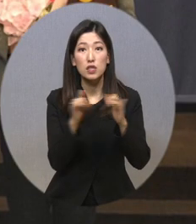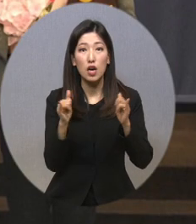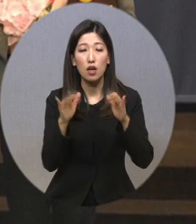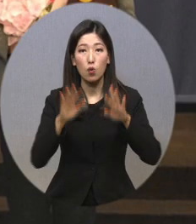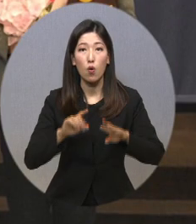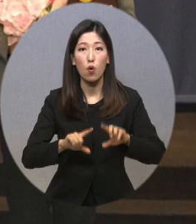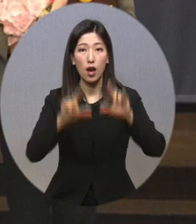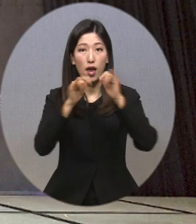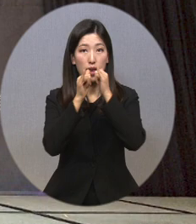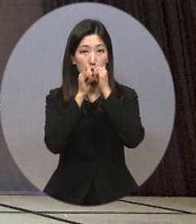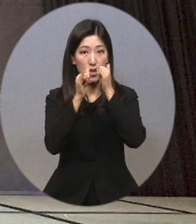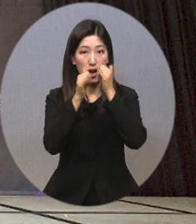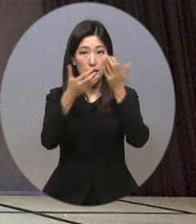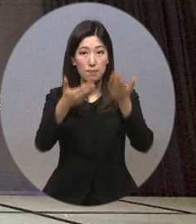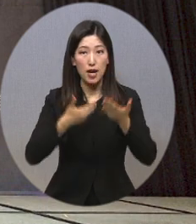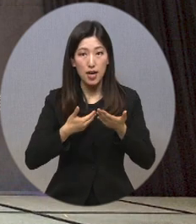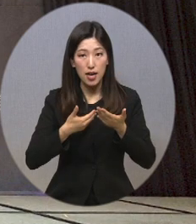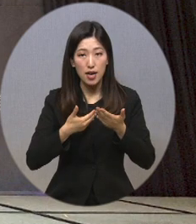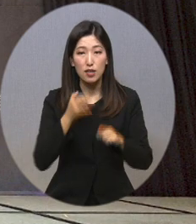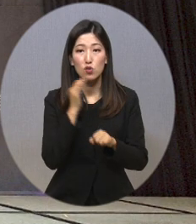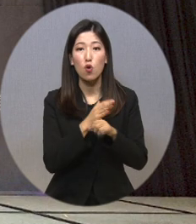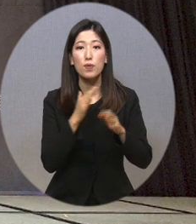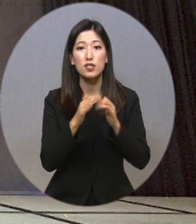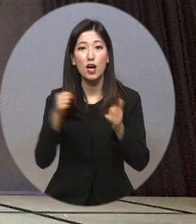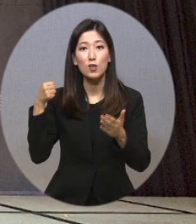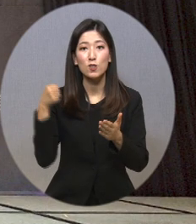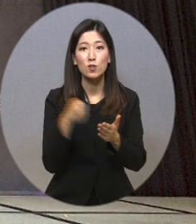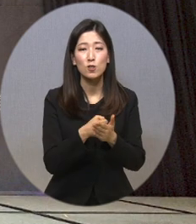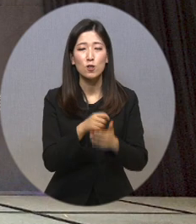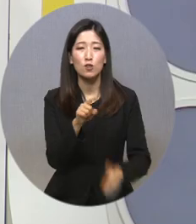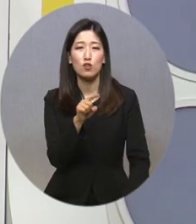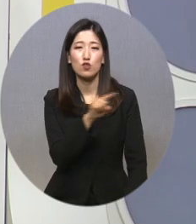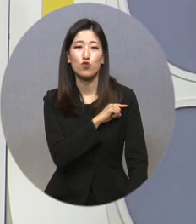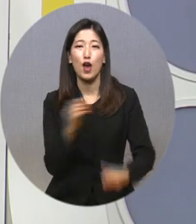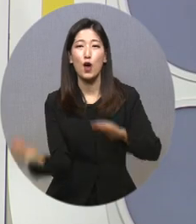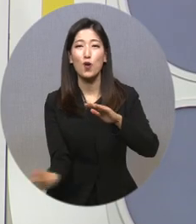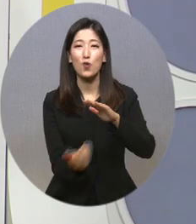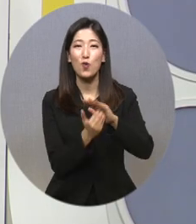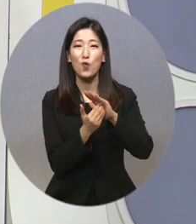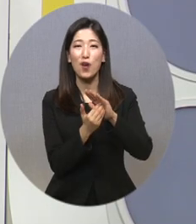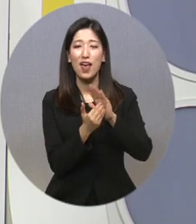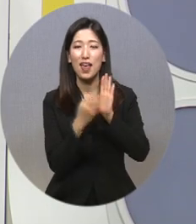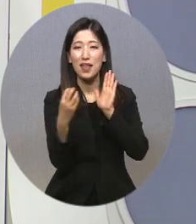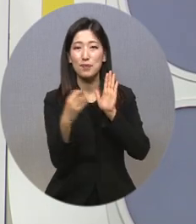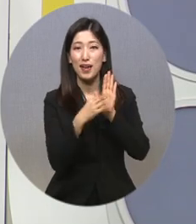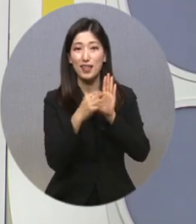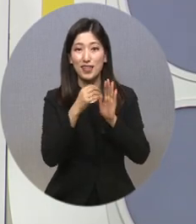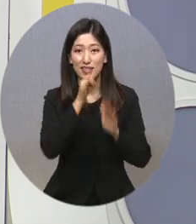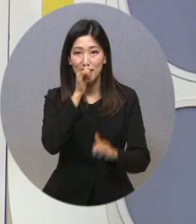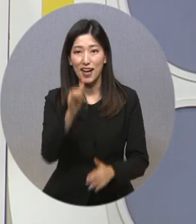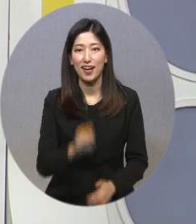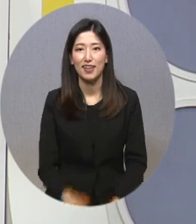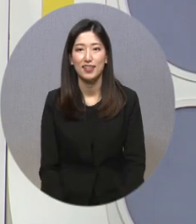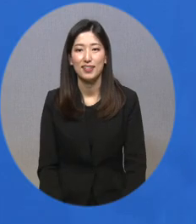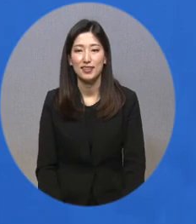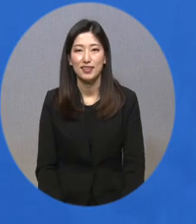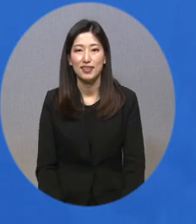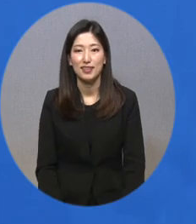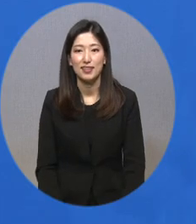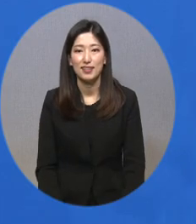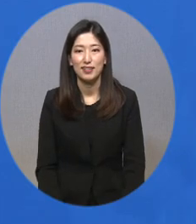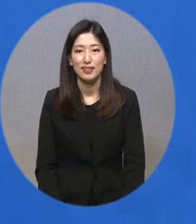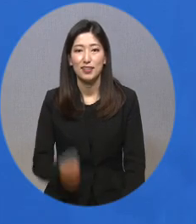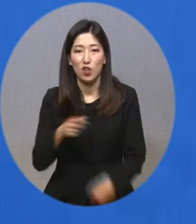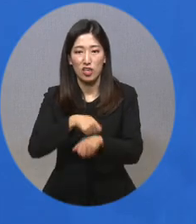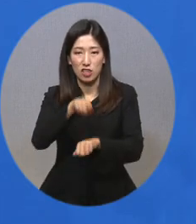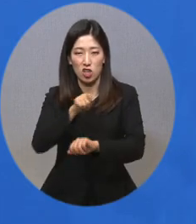네. 브랜드 대상, 또 소비자가 선정하는 최고의 브랜드 대상. 네. 그리고 또 업무적으로는